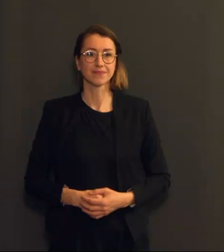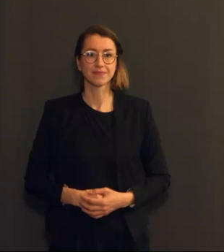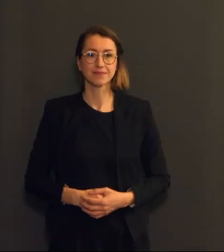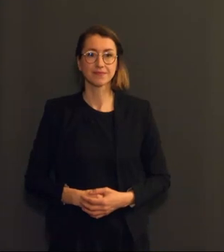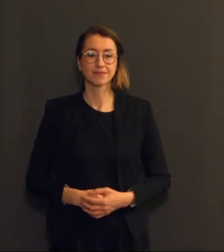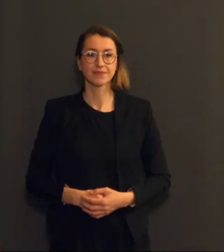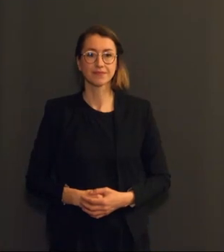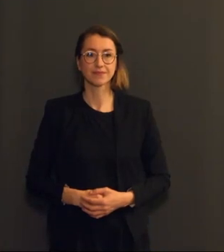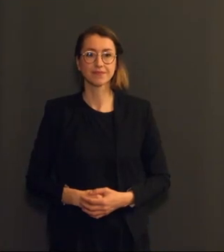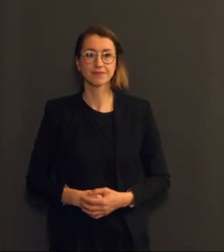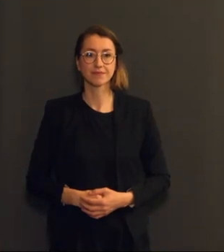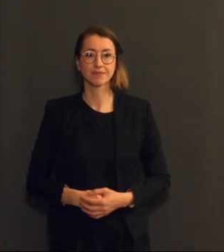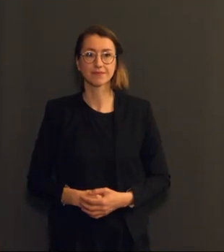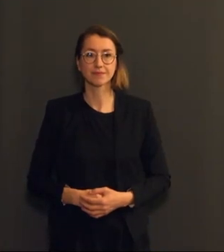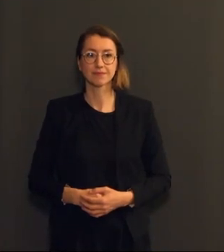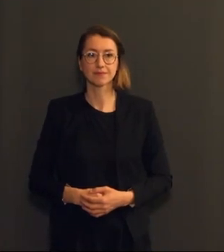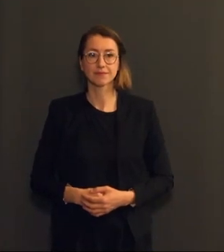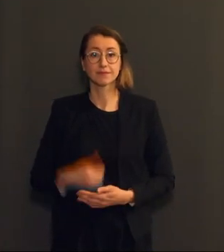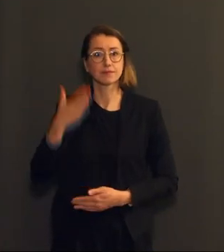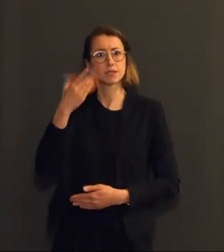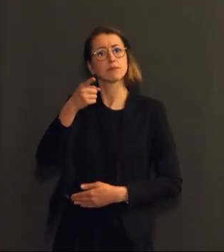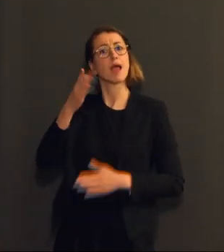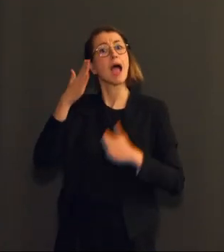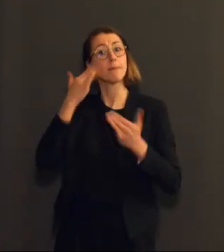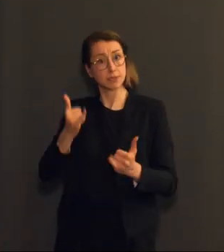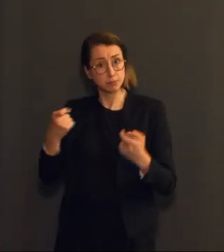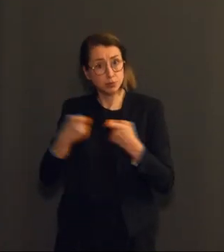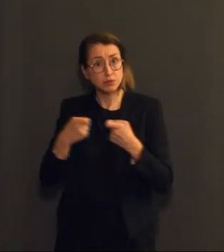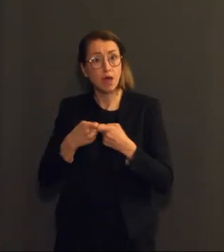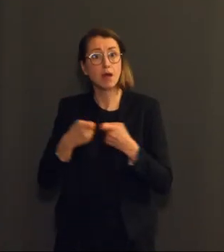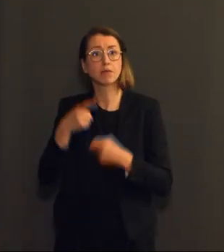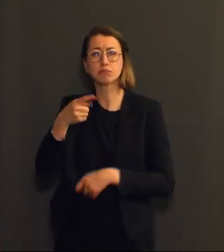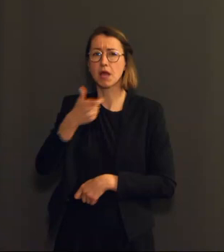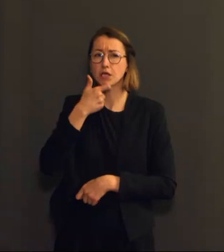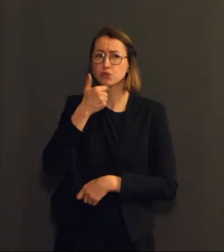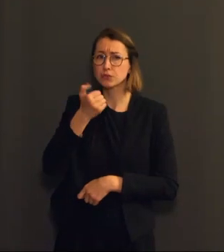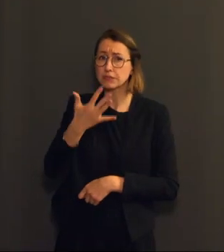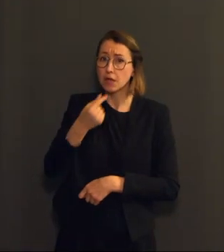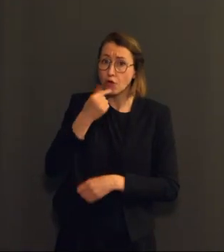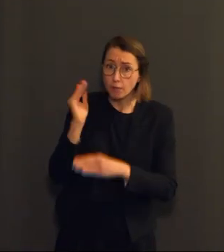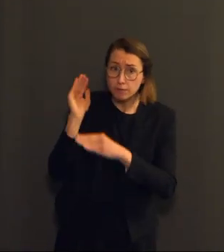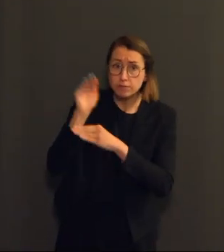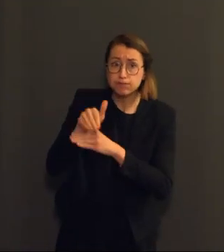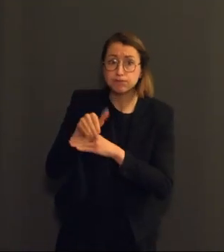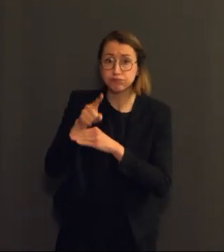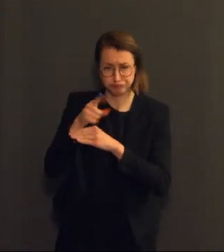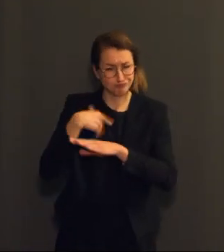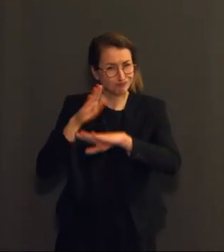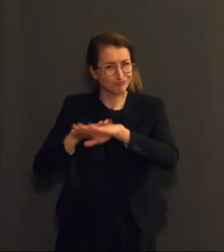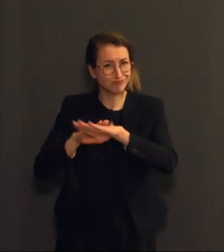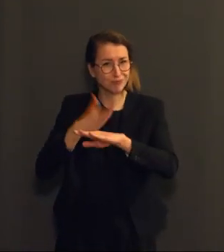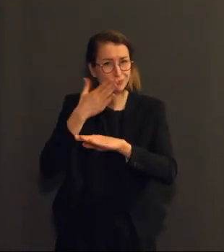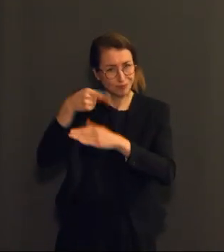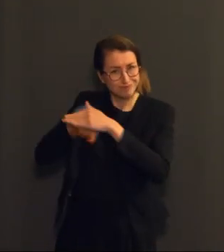Si vous habitez Bruxelles et que vous êtes âgé de plus de 55 ans, nous vous invitons à vous y inscrire